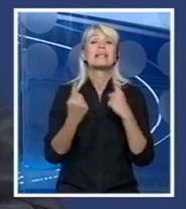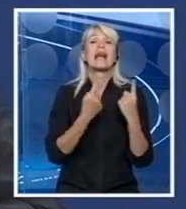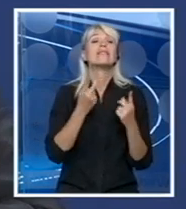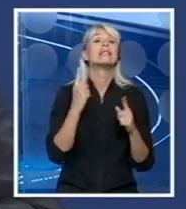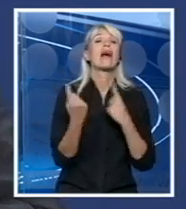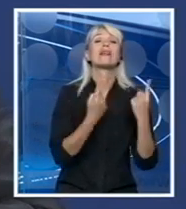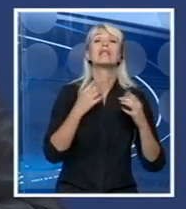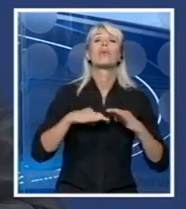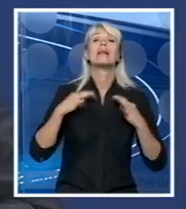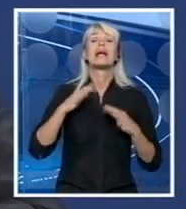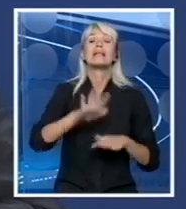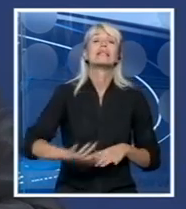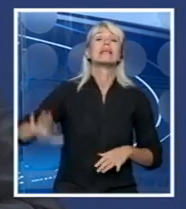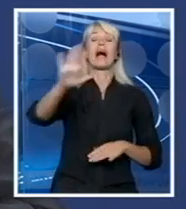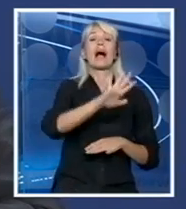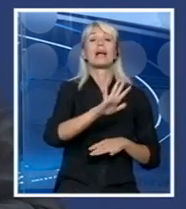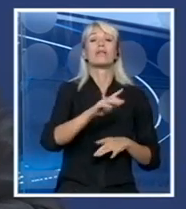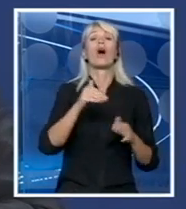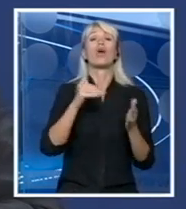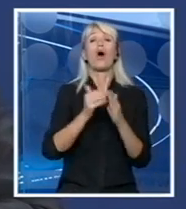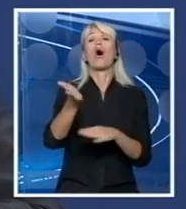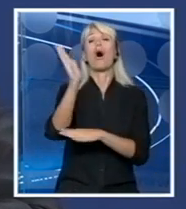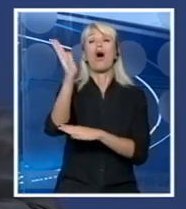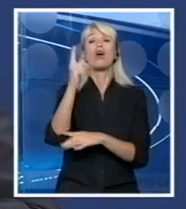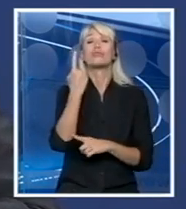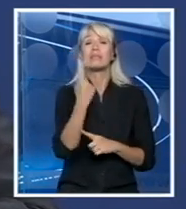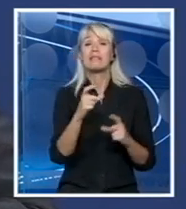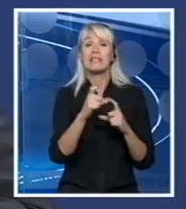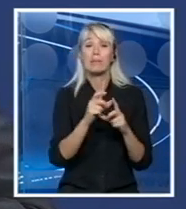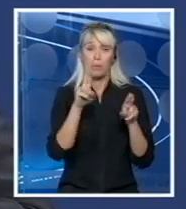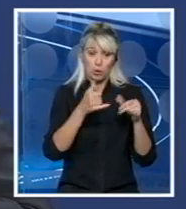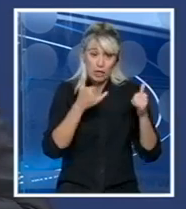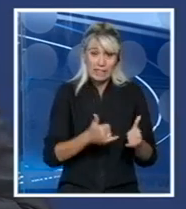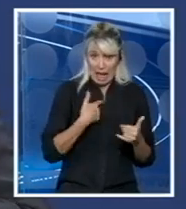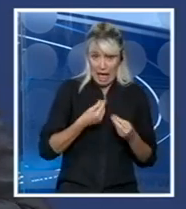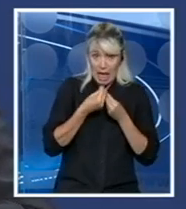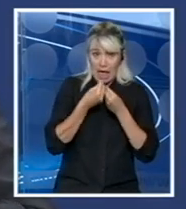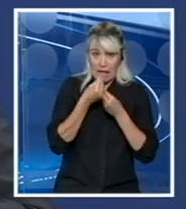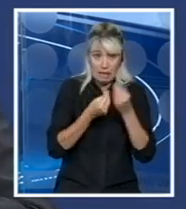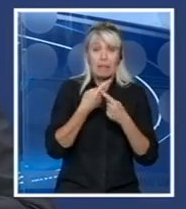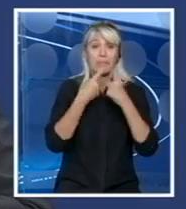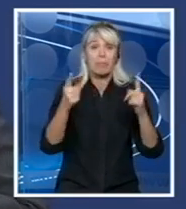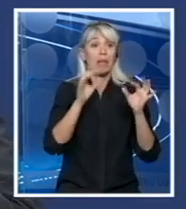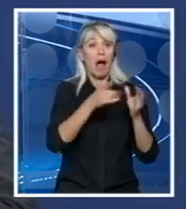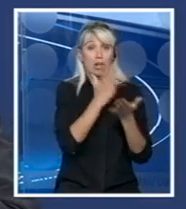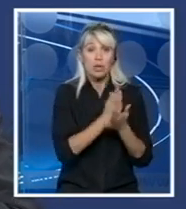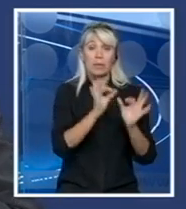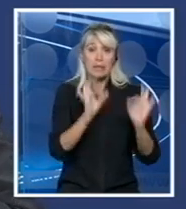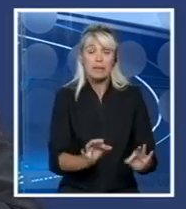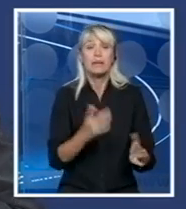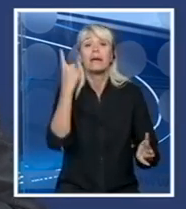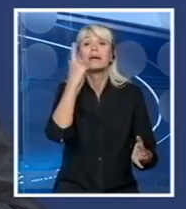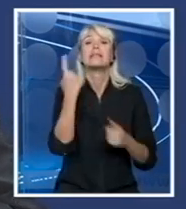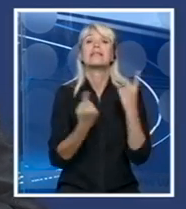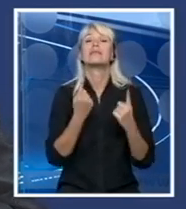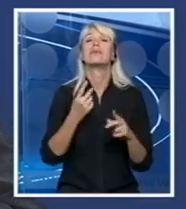1. septembar još dovoljno daleko da bi se videlo da li će se moći po ovom modelu da radi. Ono što izvesno znamo i od čega smo pošli, a to